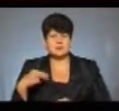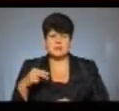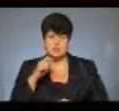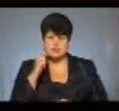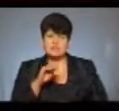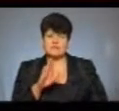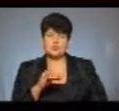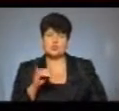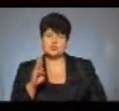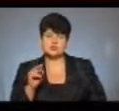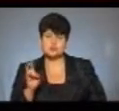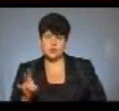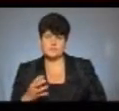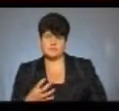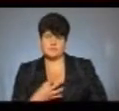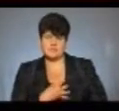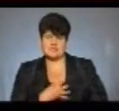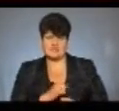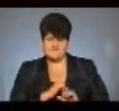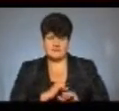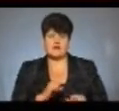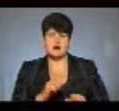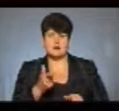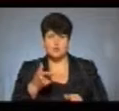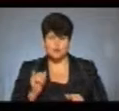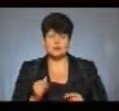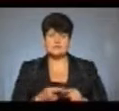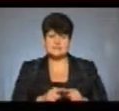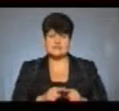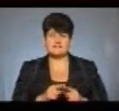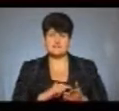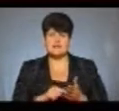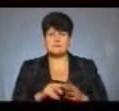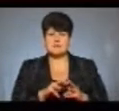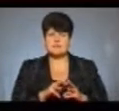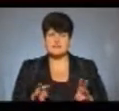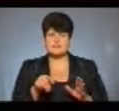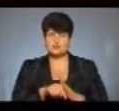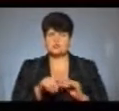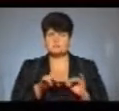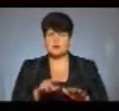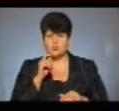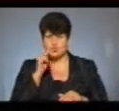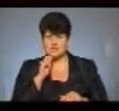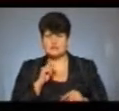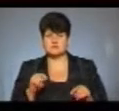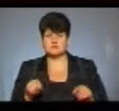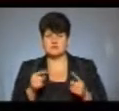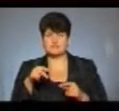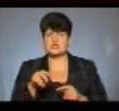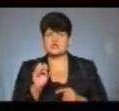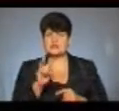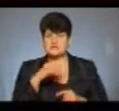Ющенко. Нагрудний знак за відвагу у службі – це відзнака від Міністерства внутрішніх справ України. Нагороду заснувало у 2013